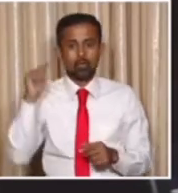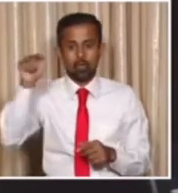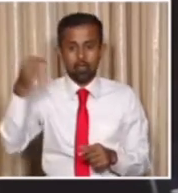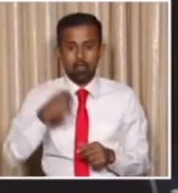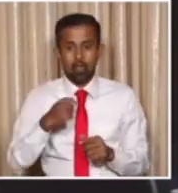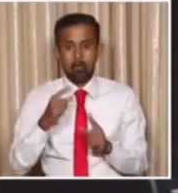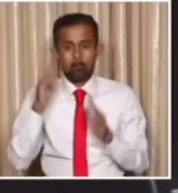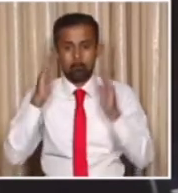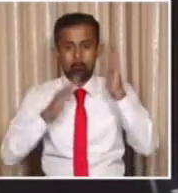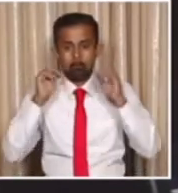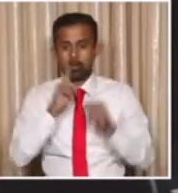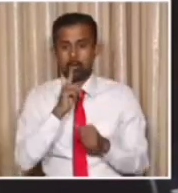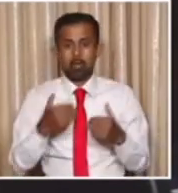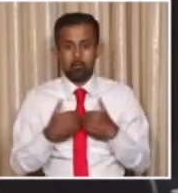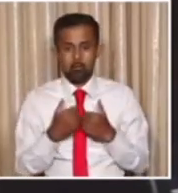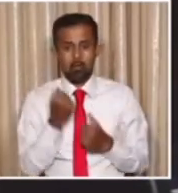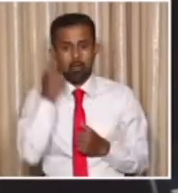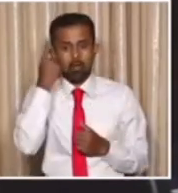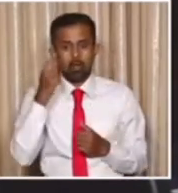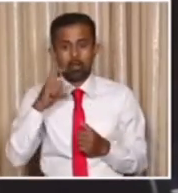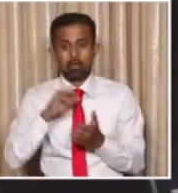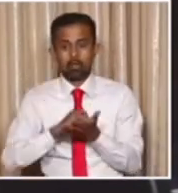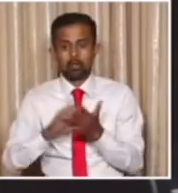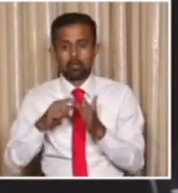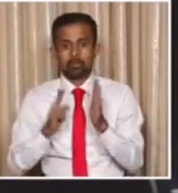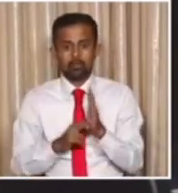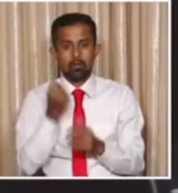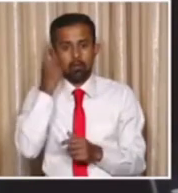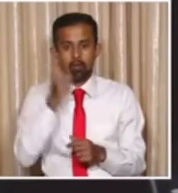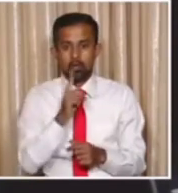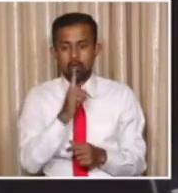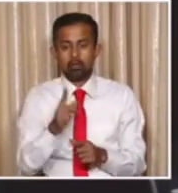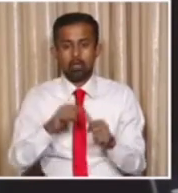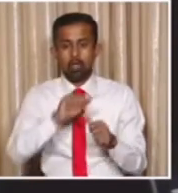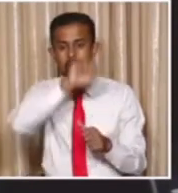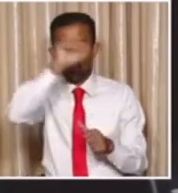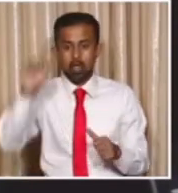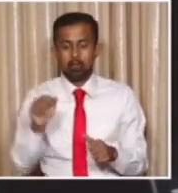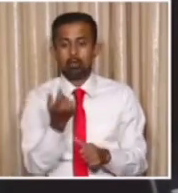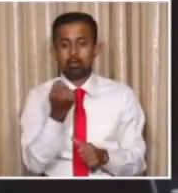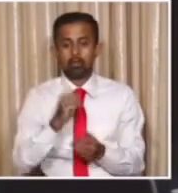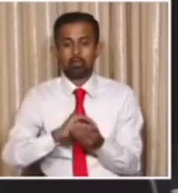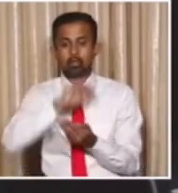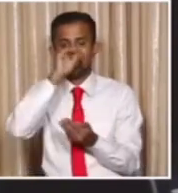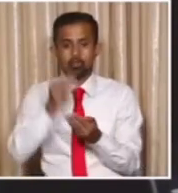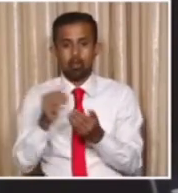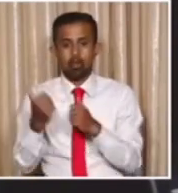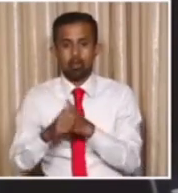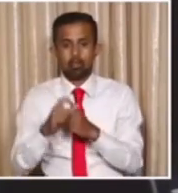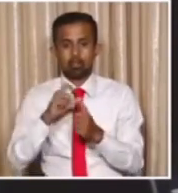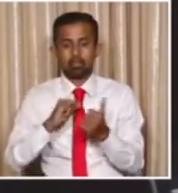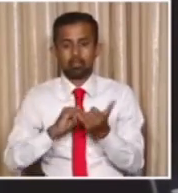මැලේසියාවේදී ප්‍රකාශ කරනවා මම අදහසක් ෂී ජින්පින් ජනාධිපතිවරයාට යෝජනා කරා ආසියාතික මුල්‍ය අරමුදලක් හදන්න කියලා. ඒක ෂී